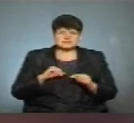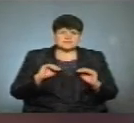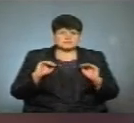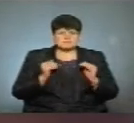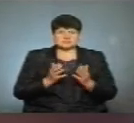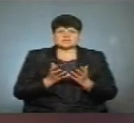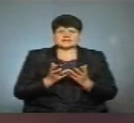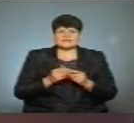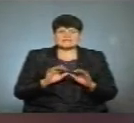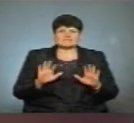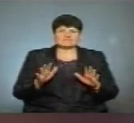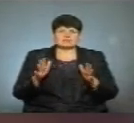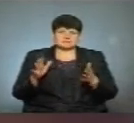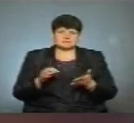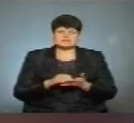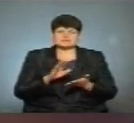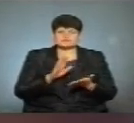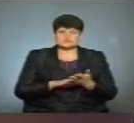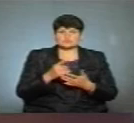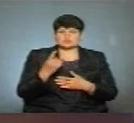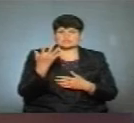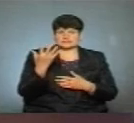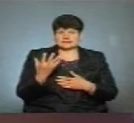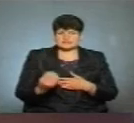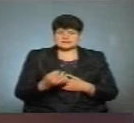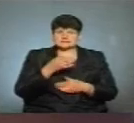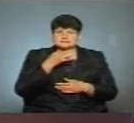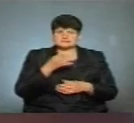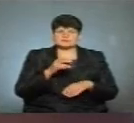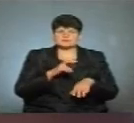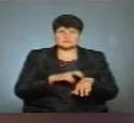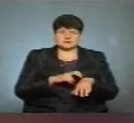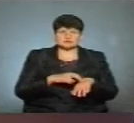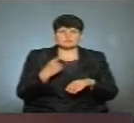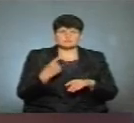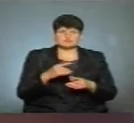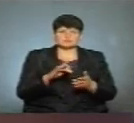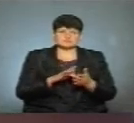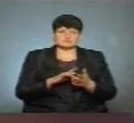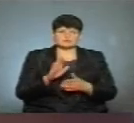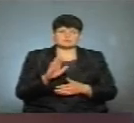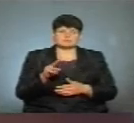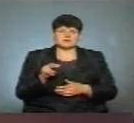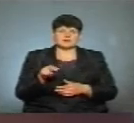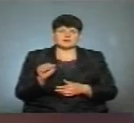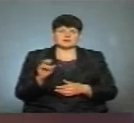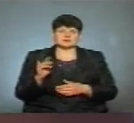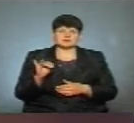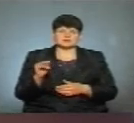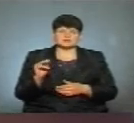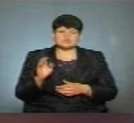кількість випадків захворювання, зафіксованих за день, розповів епідеміолог обласного лабораторного центру Володимир Паничев. За його